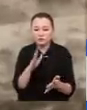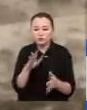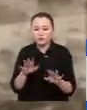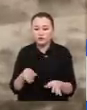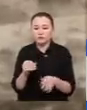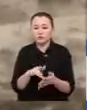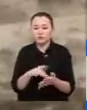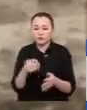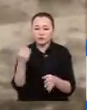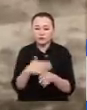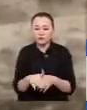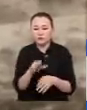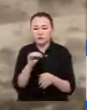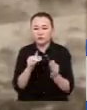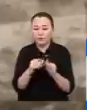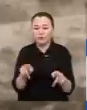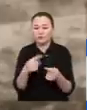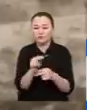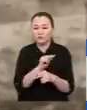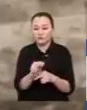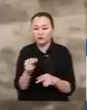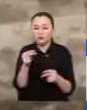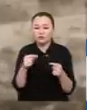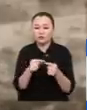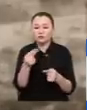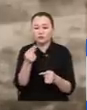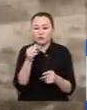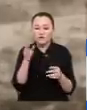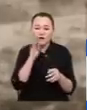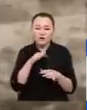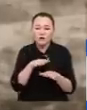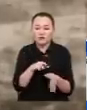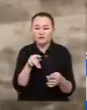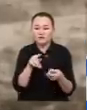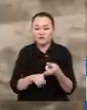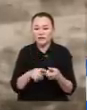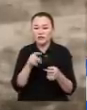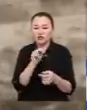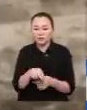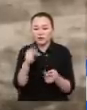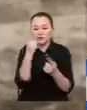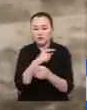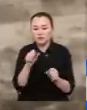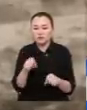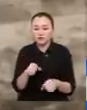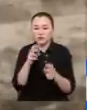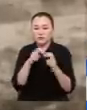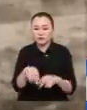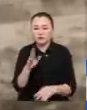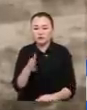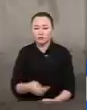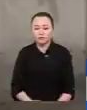жергілікті бюджеттен қаржы бөлініп, үйлерін қалыпқа келтіру үшін нақты су басқан ауылдарға қатысты төтенше жағдай жариялау мүмкіндігін